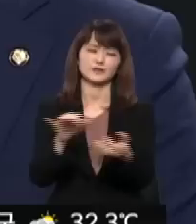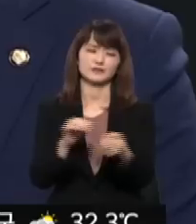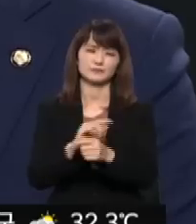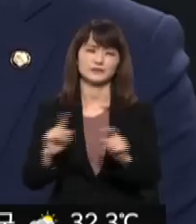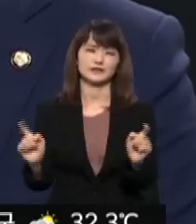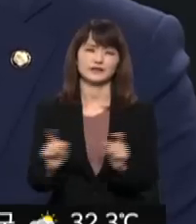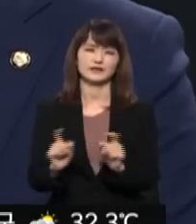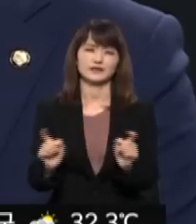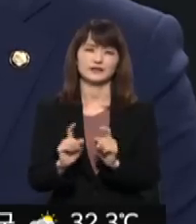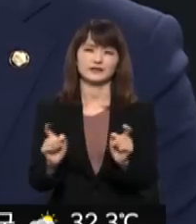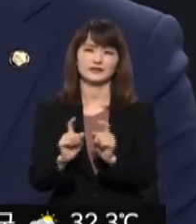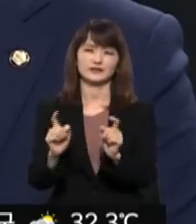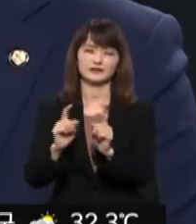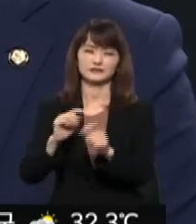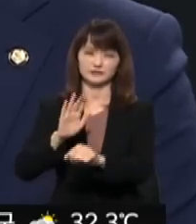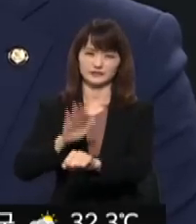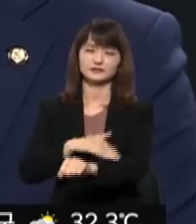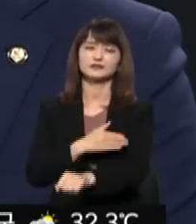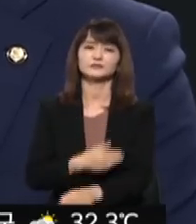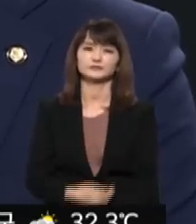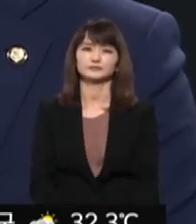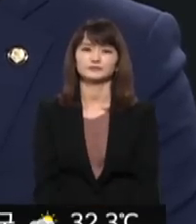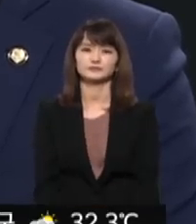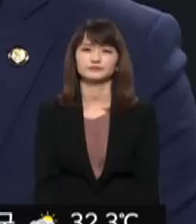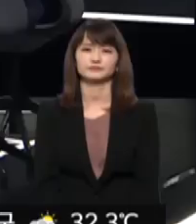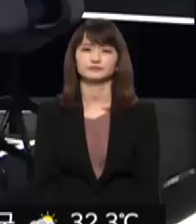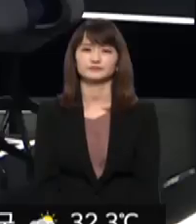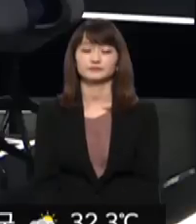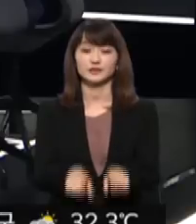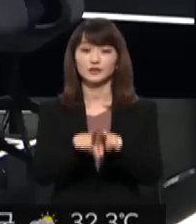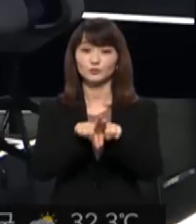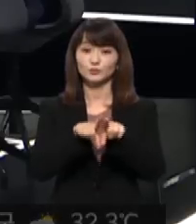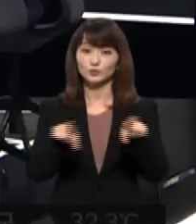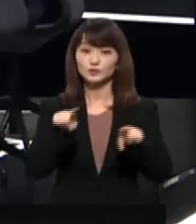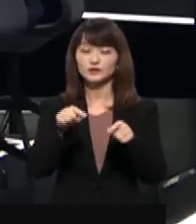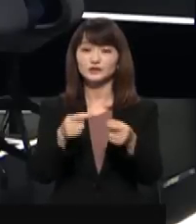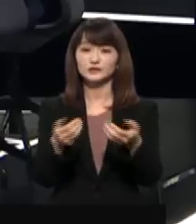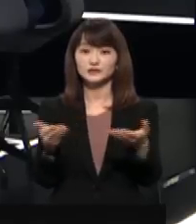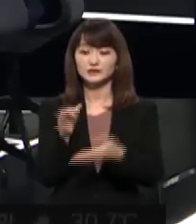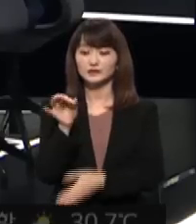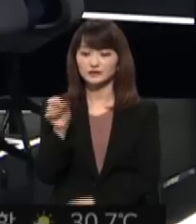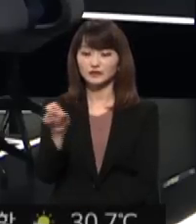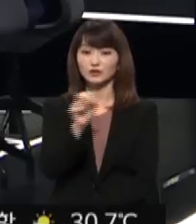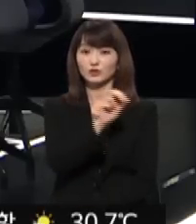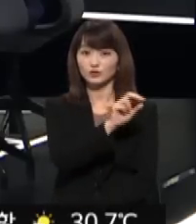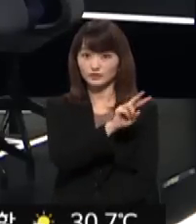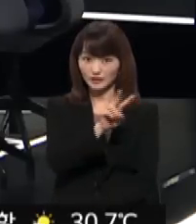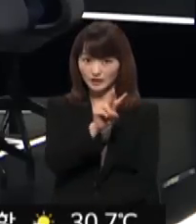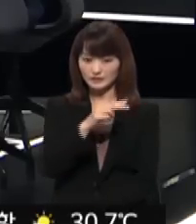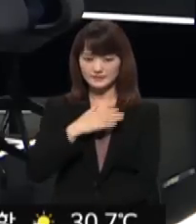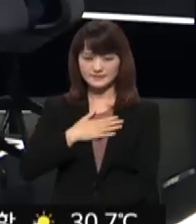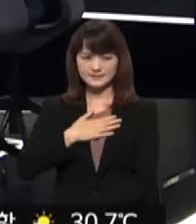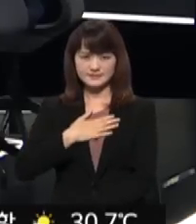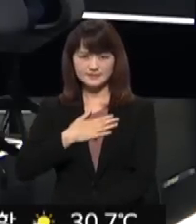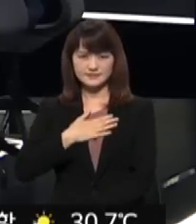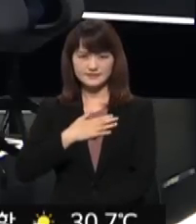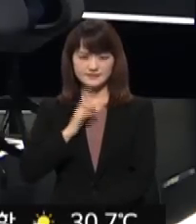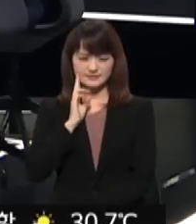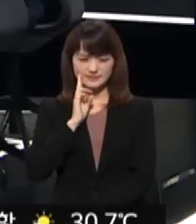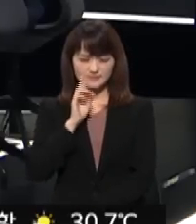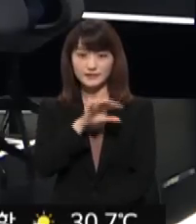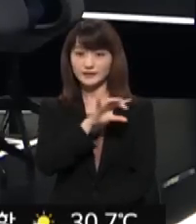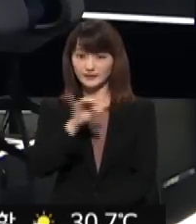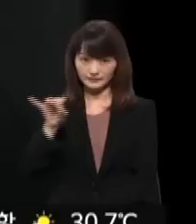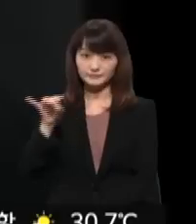저는 뭐 다 부적절하다고 생각합니다 그게 이제 보통 이런 일이 여야 사이에 감정이 격화되면 간간이